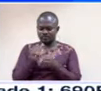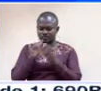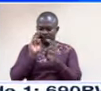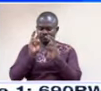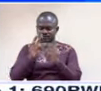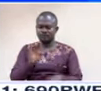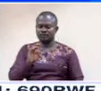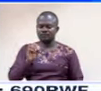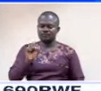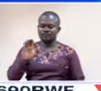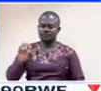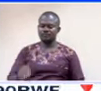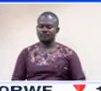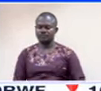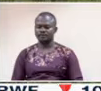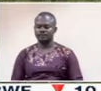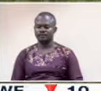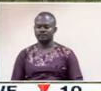tubwirwa na Bosco Kwizera.